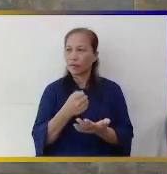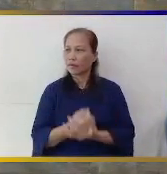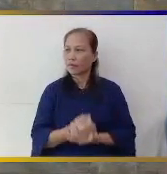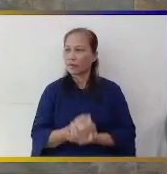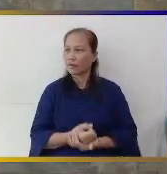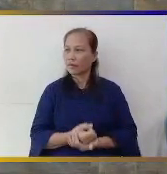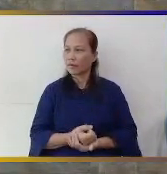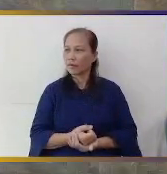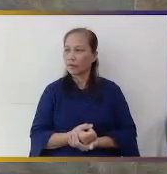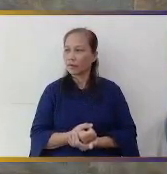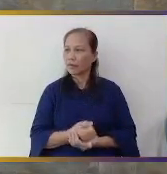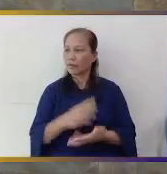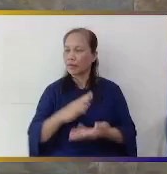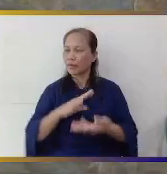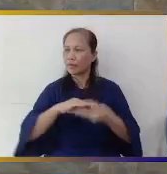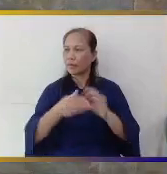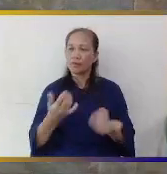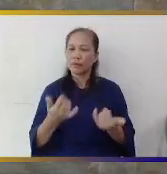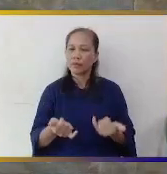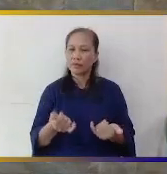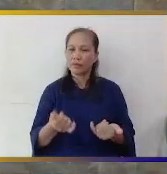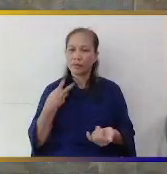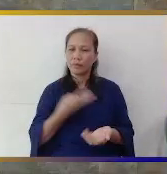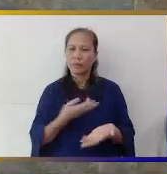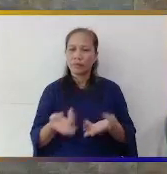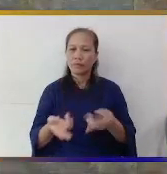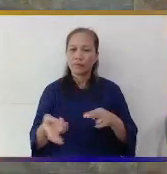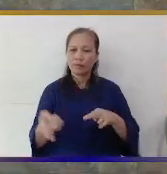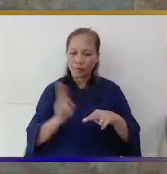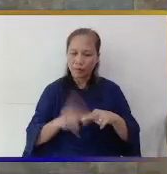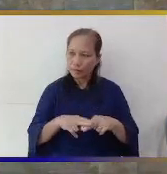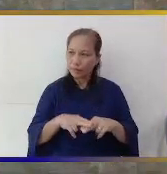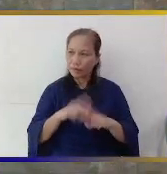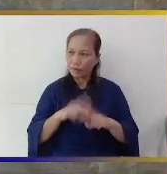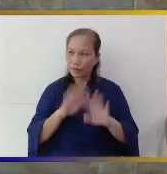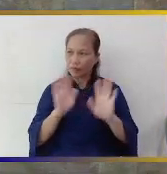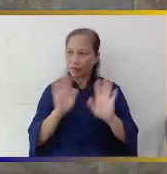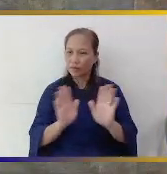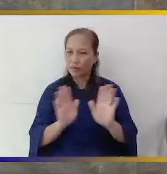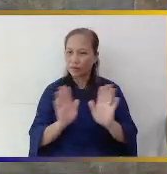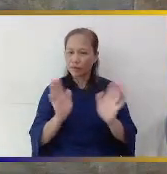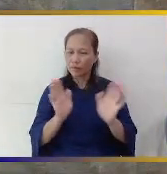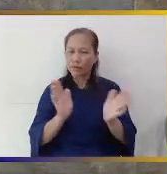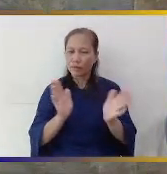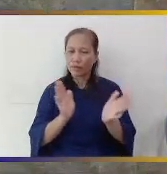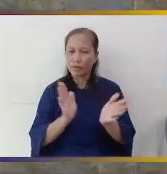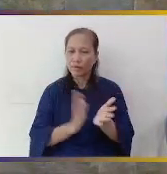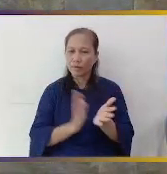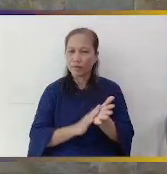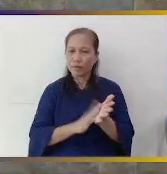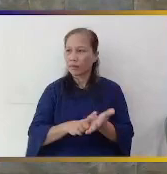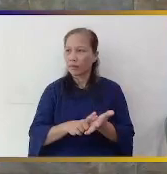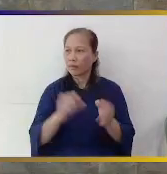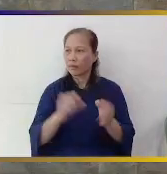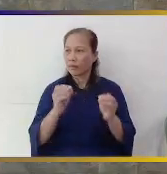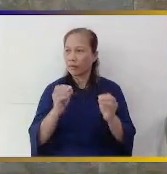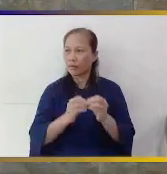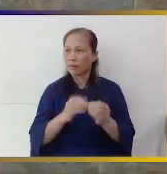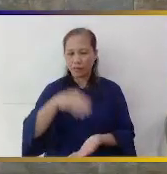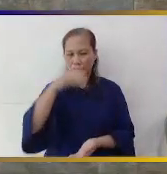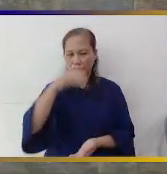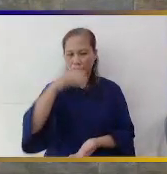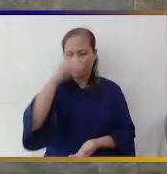medyo Dadagdagan ng konti natin yyung mga details sa atin pong Sunday school lesson we are more on learning the